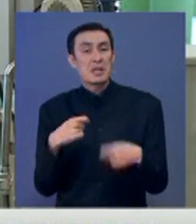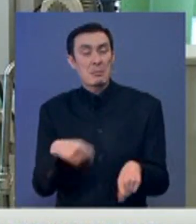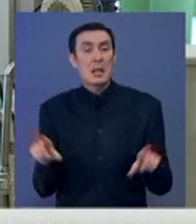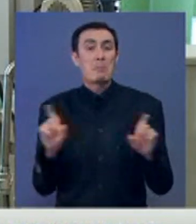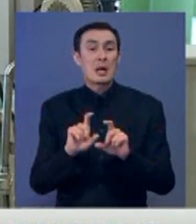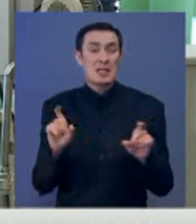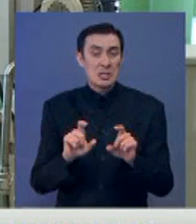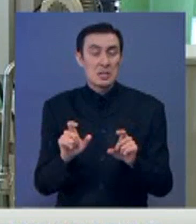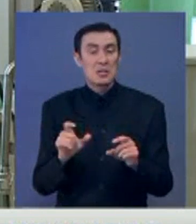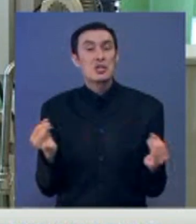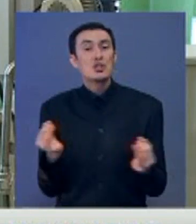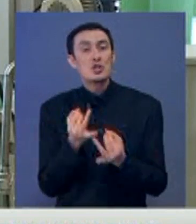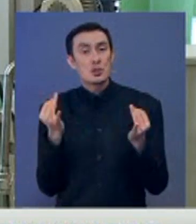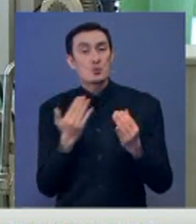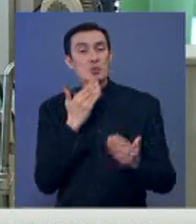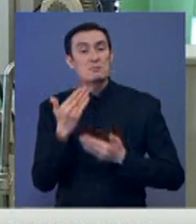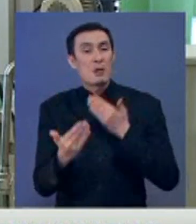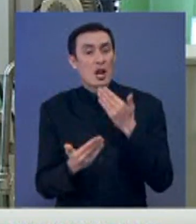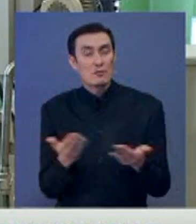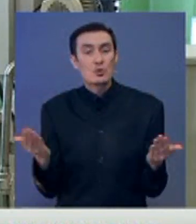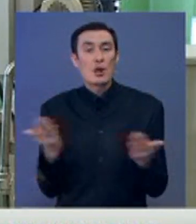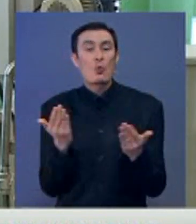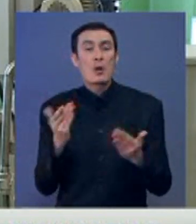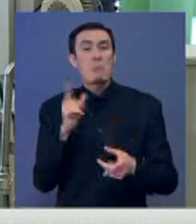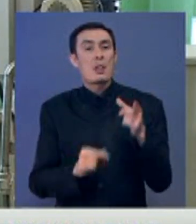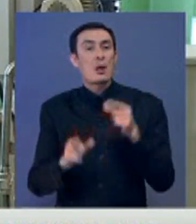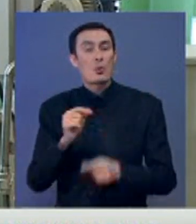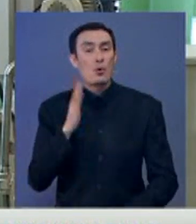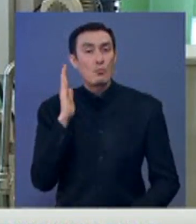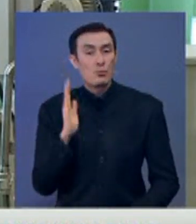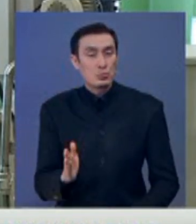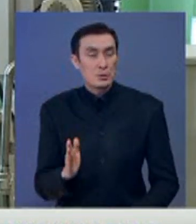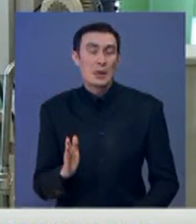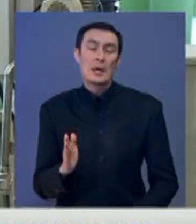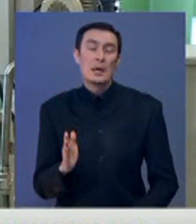тоже уже интересуются, какое молоко будет. Если этот,